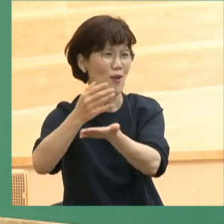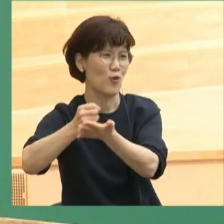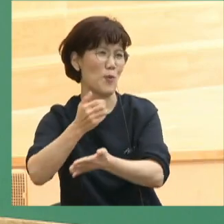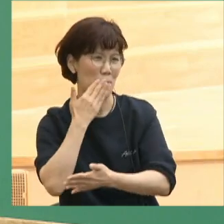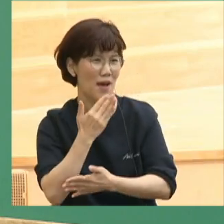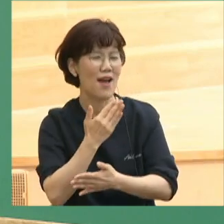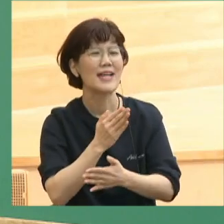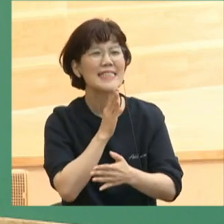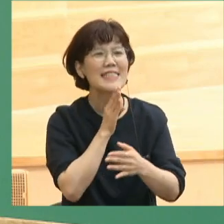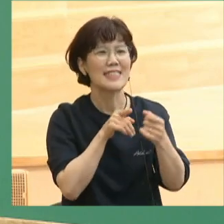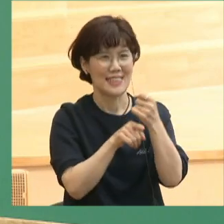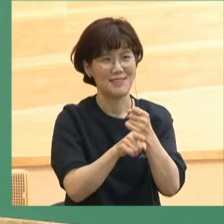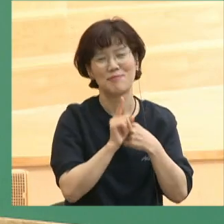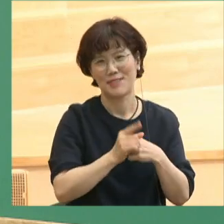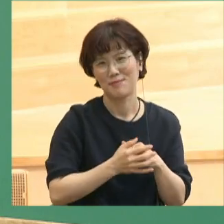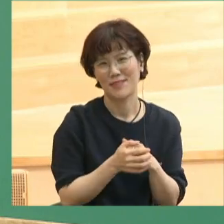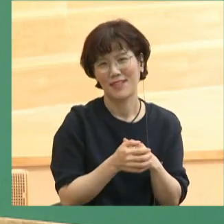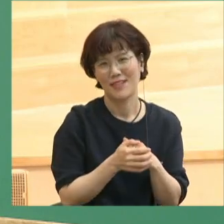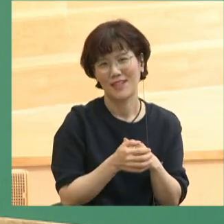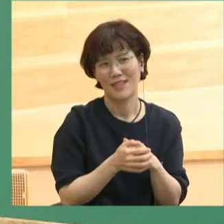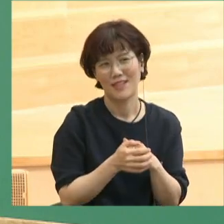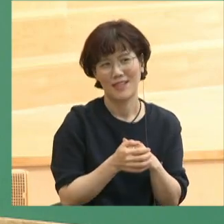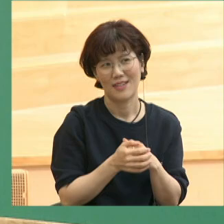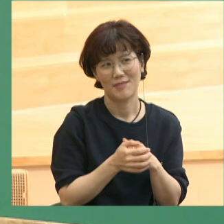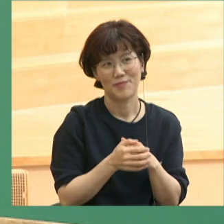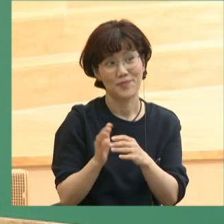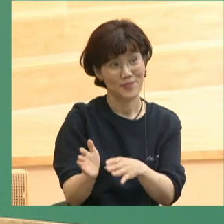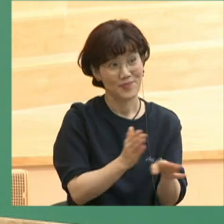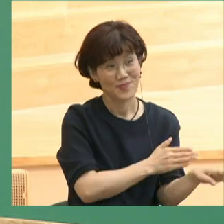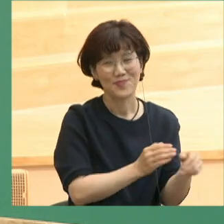이건 진리예요. 자 그러면